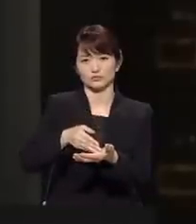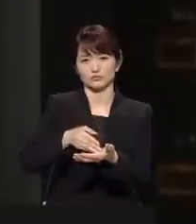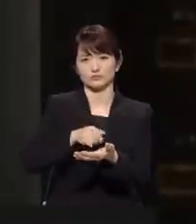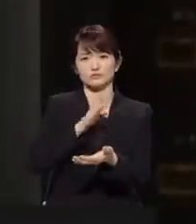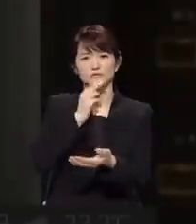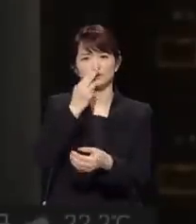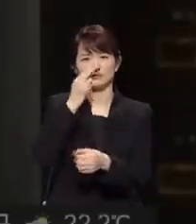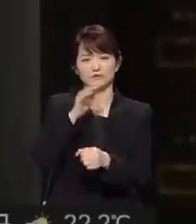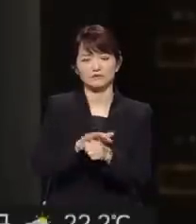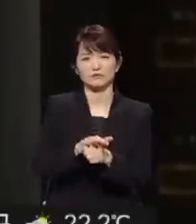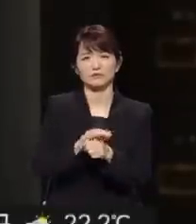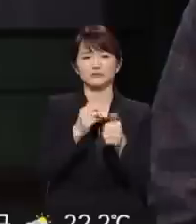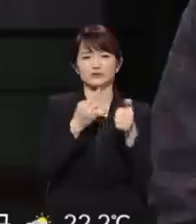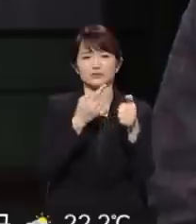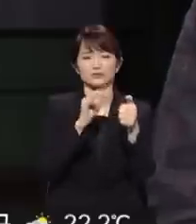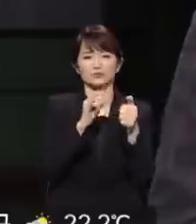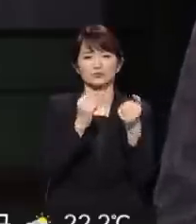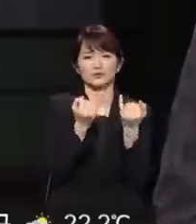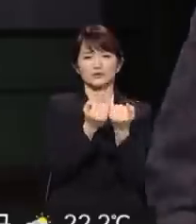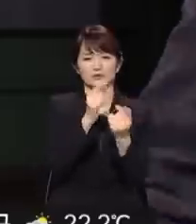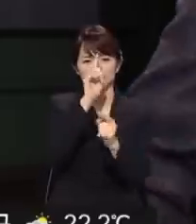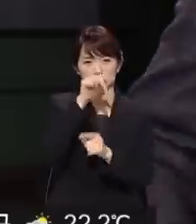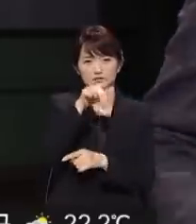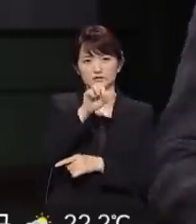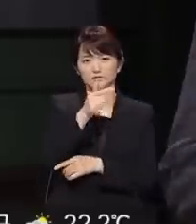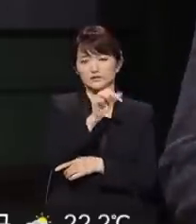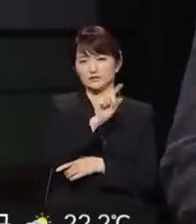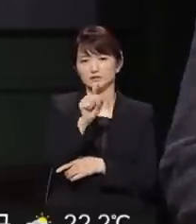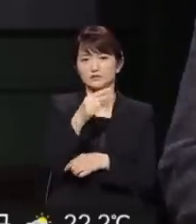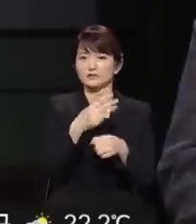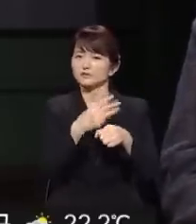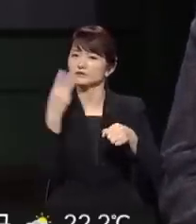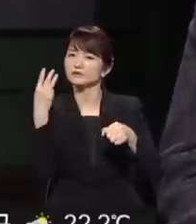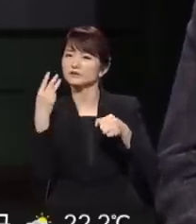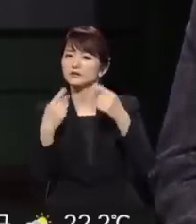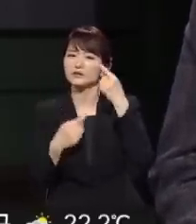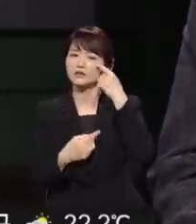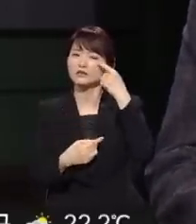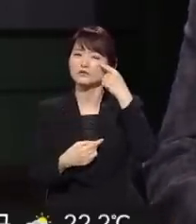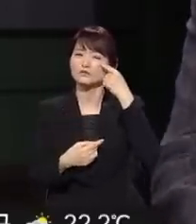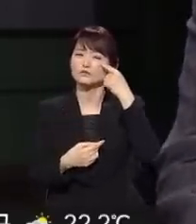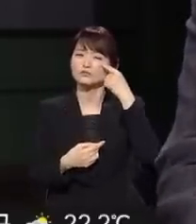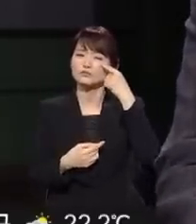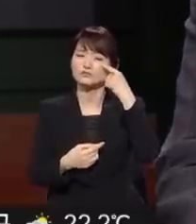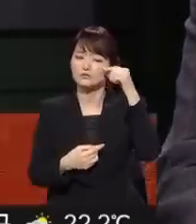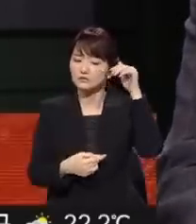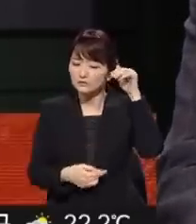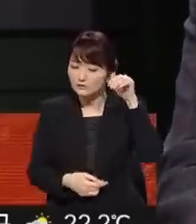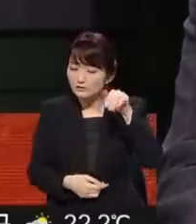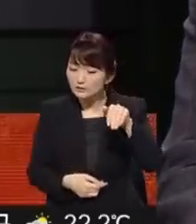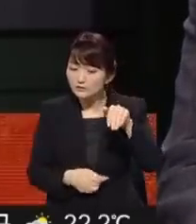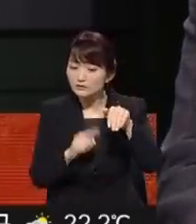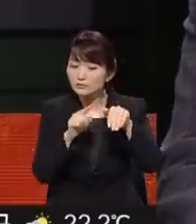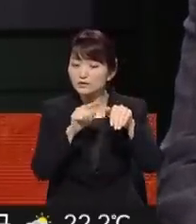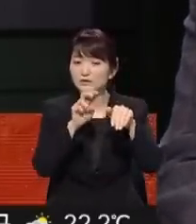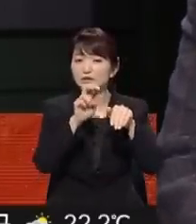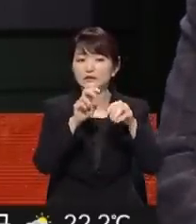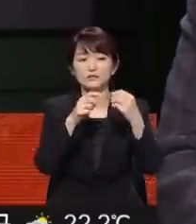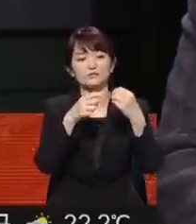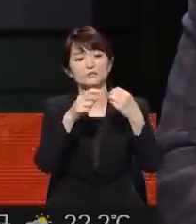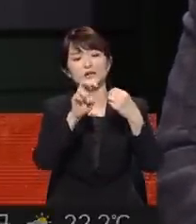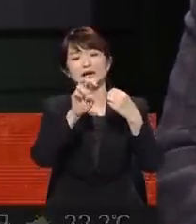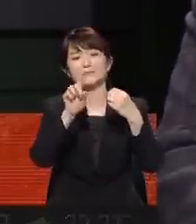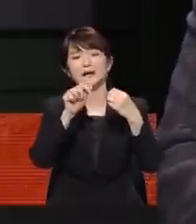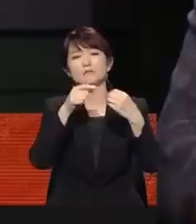없습니다. 네, 일단 50대 여성 이진아 씨에게 벌어진 일인데요. 3년 전부터 왼쪽 눈 시력이 크게 떨어졌습니다. 알고 보니까 망막에 물이